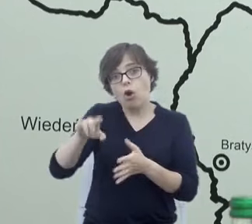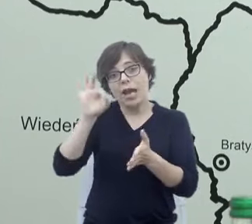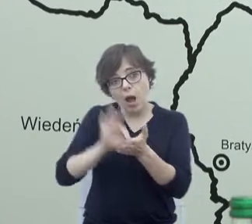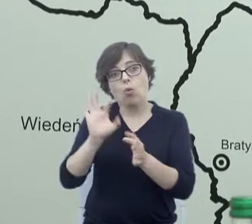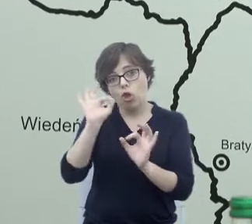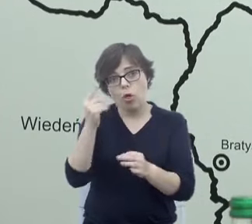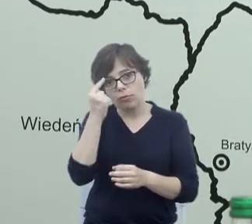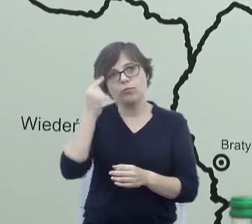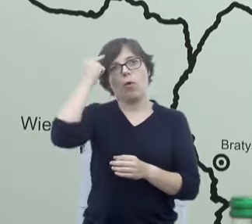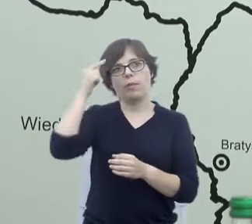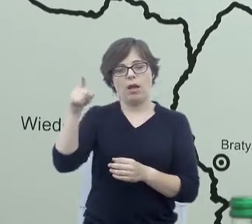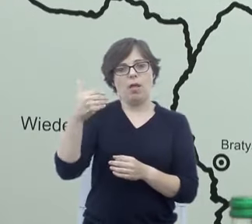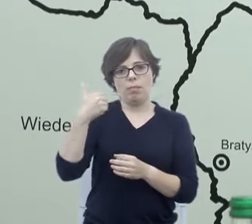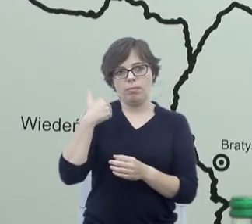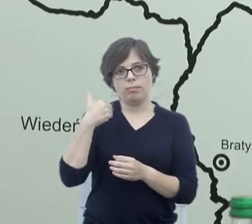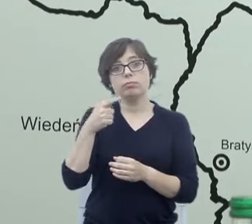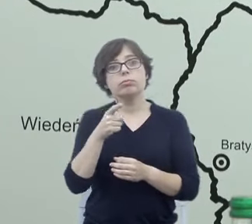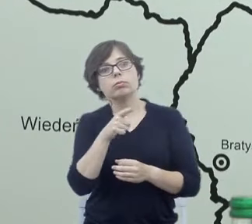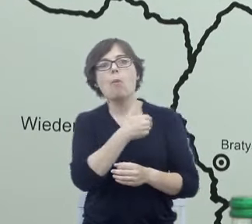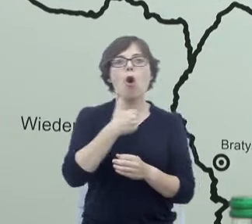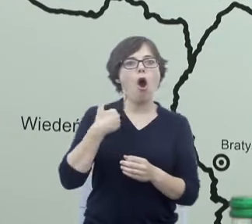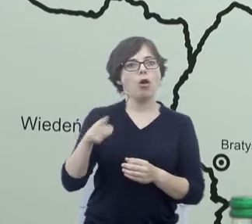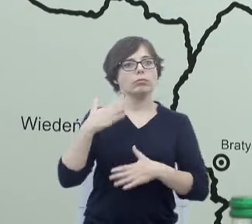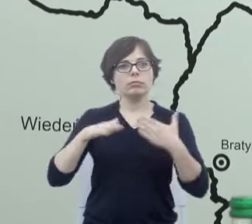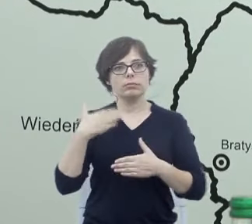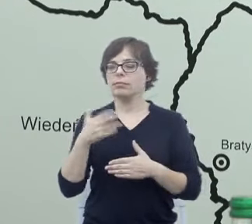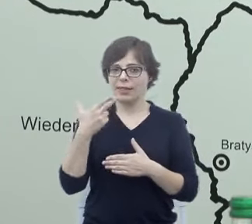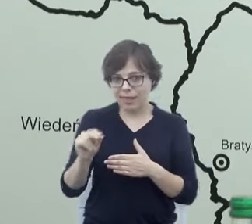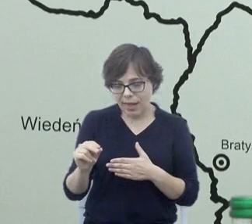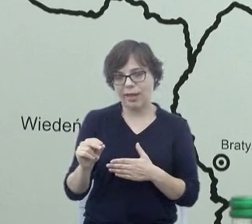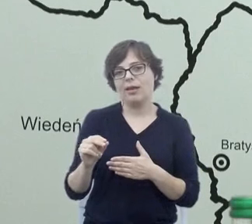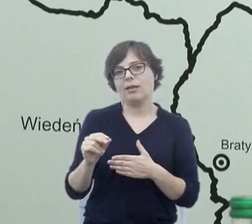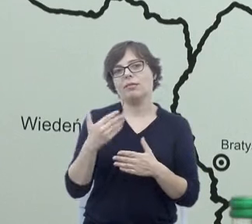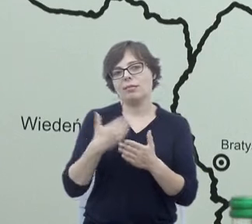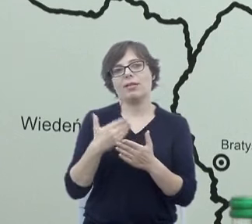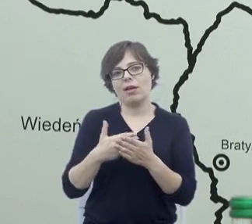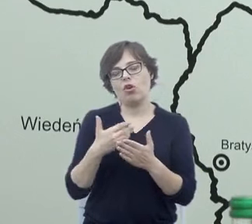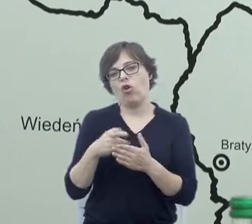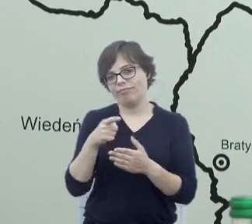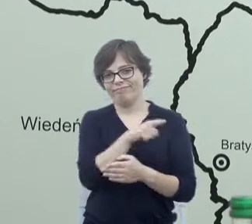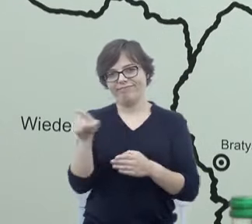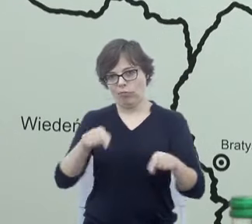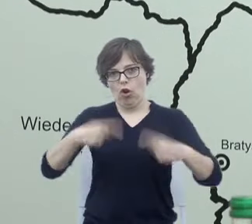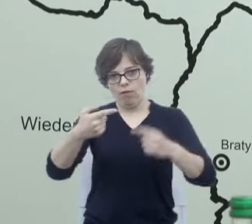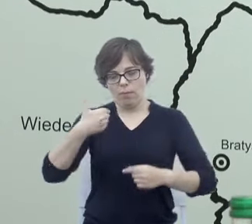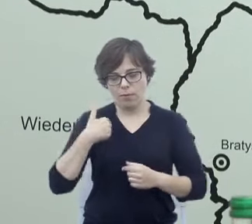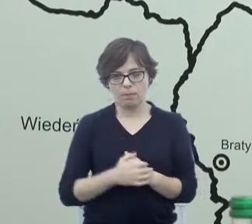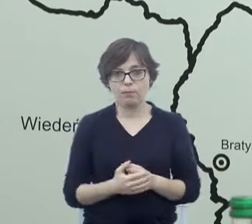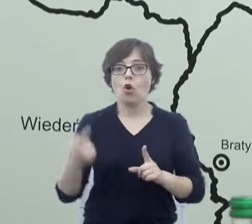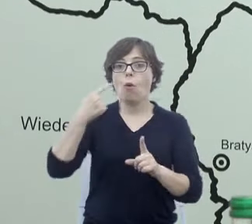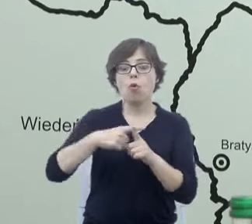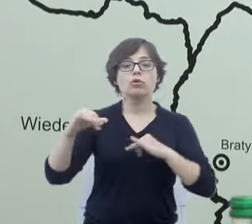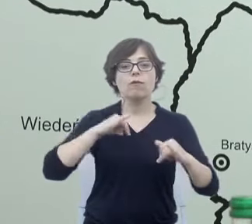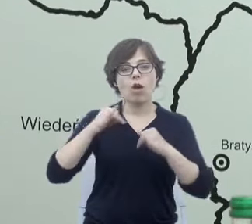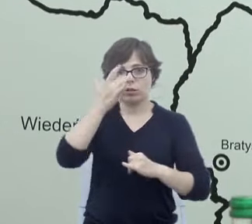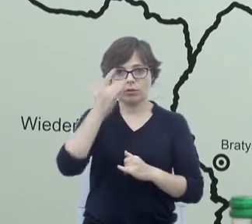Polską Rzeczpospolitą. I to z pewnością zaogniło. Plus do tego dodajmy, że władze sowieckie